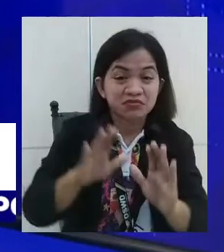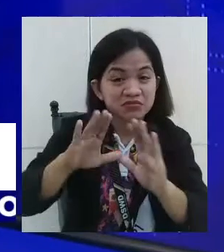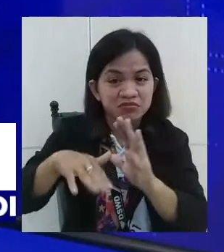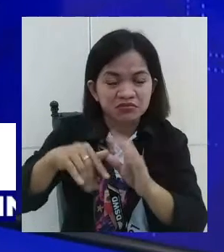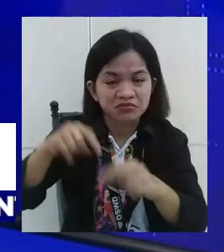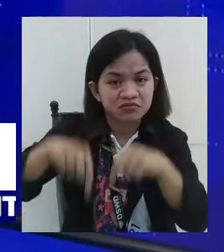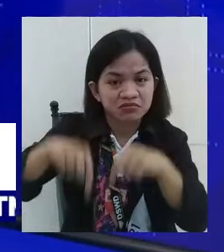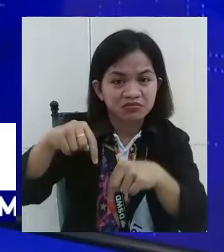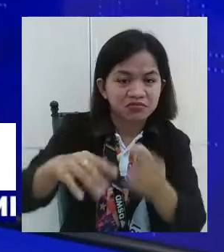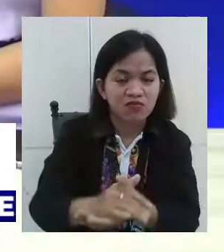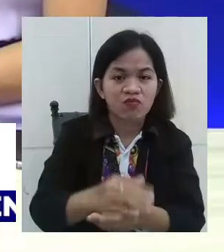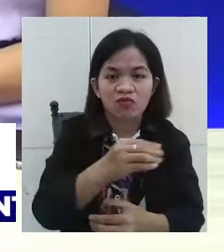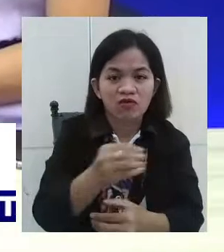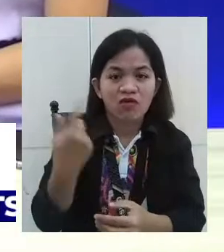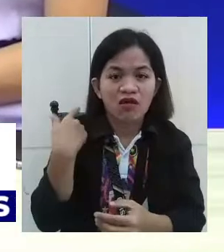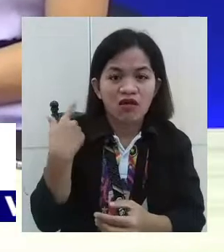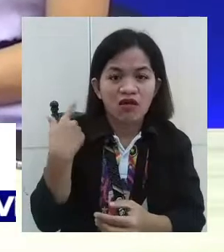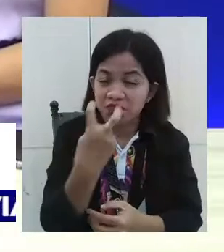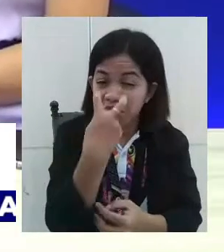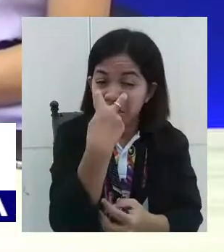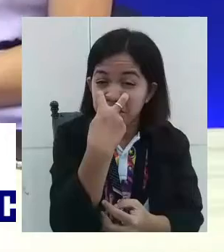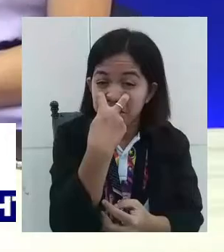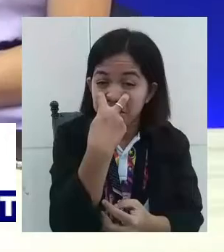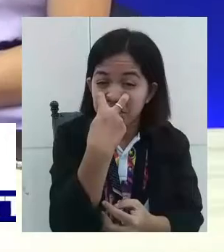sa paningin, medyo